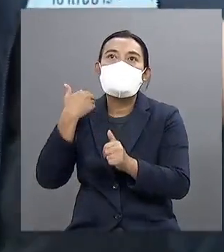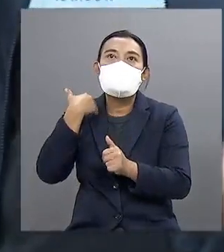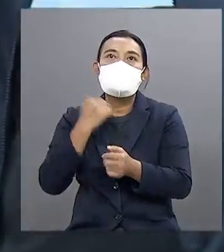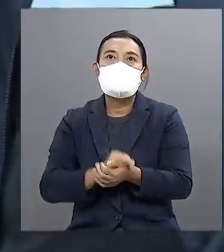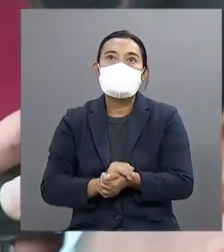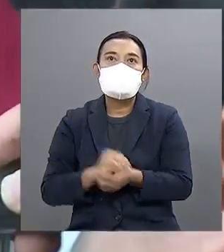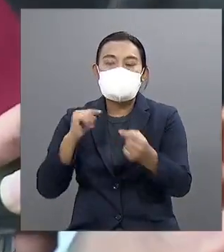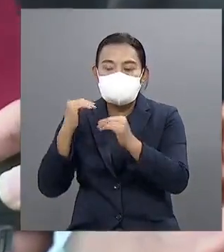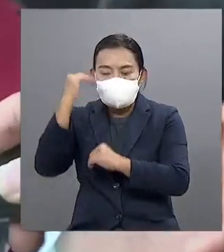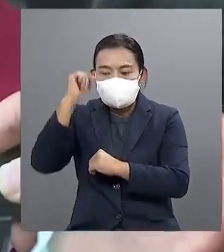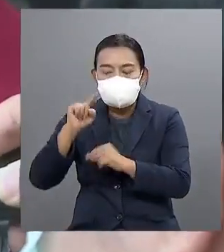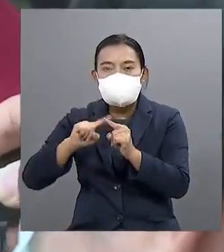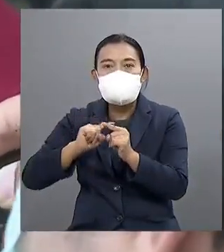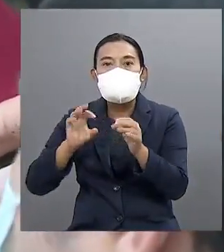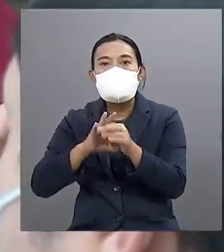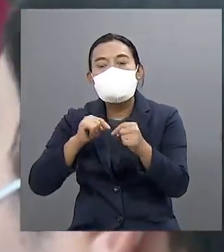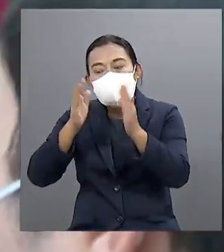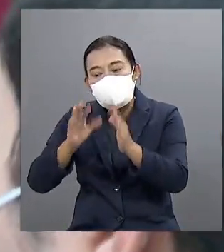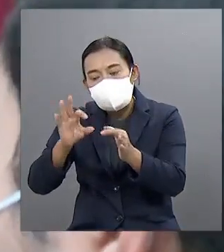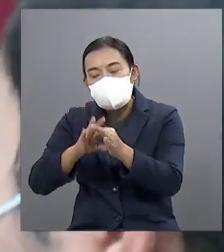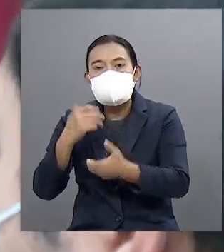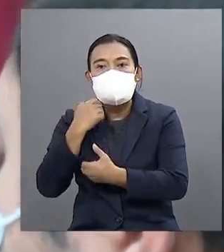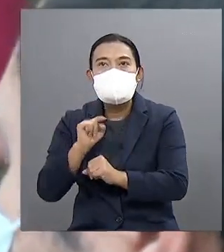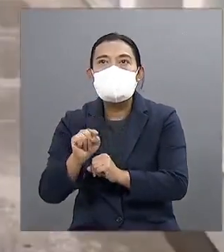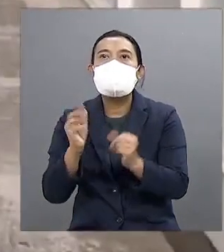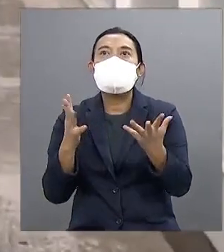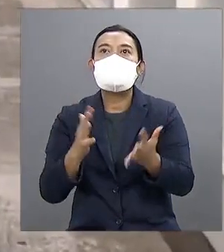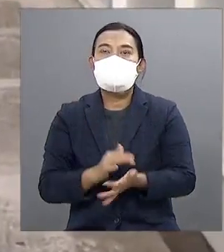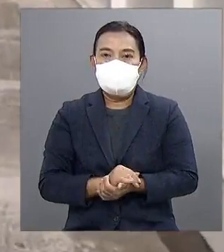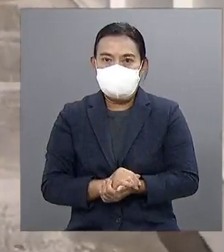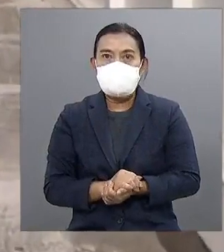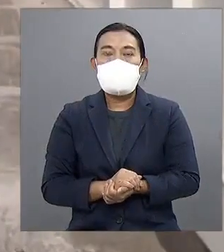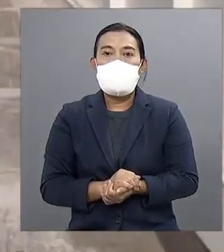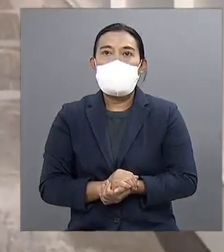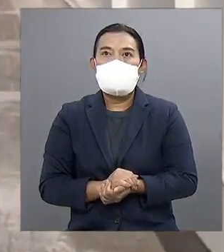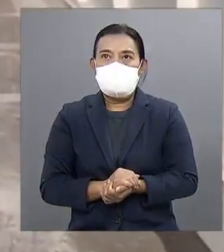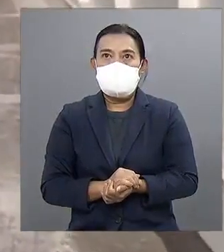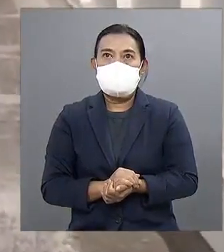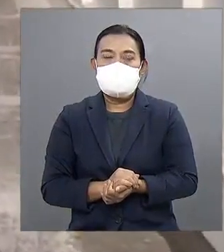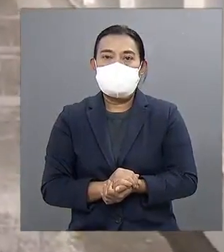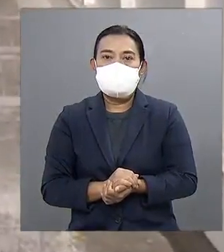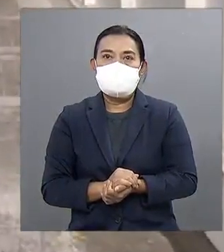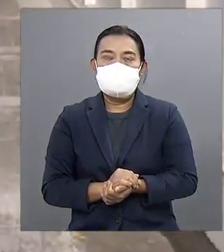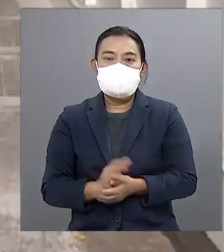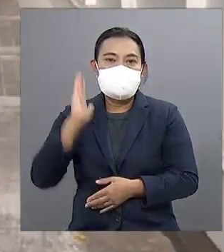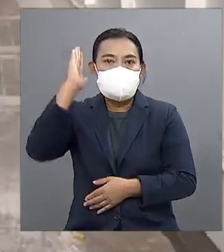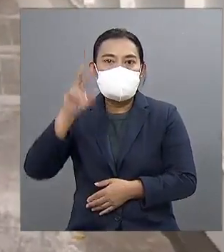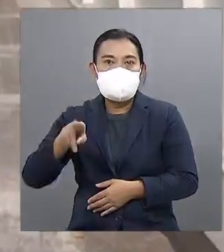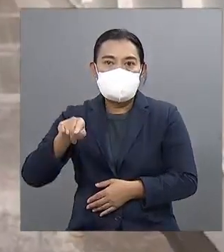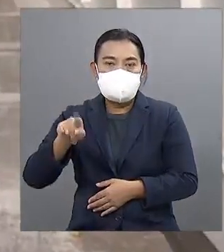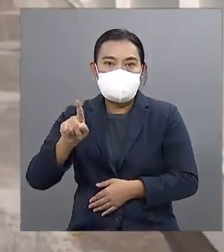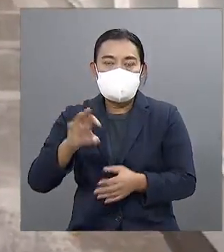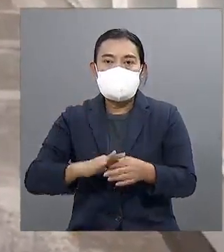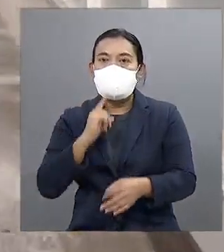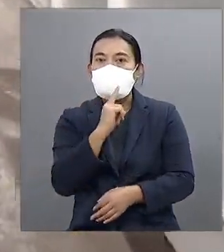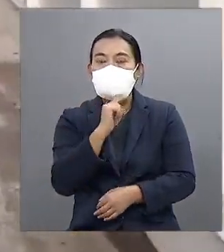าธิปัตย์เข้ามายุ่งเกี่ยวกับคดีครับส่วนกรณีที่ลูกนัดนะครับสามีของผู้เสียหายไปด่าผู้กำกับการ